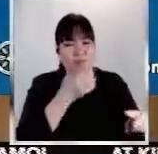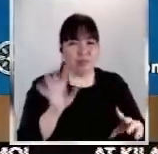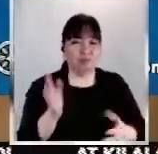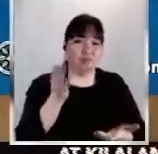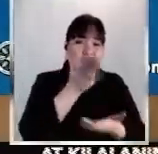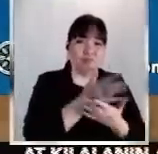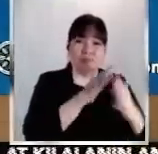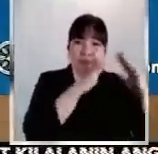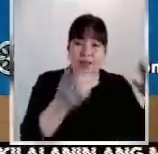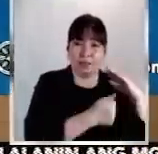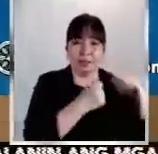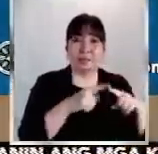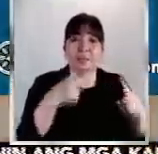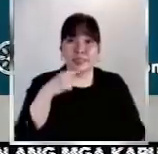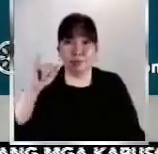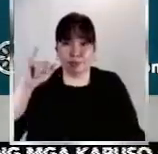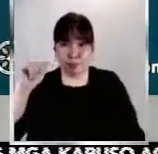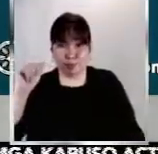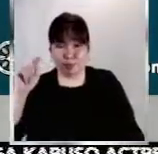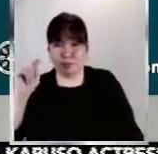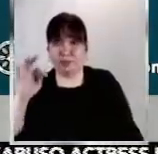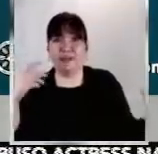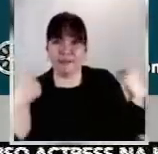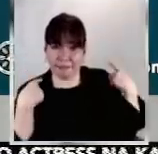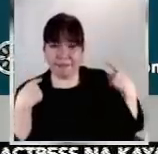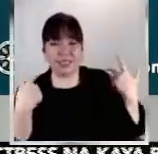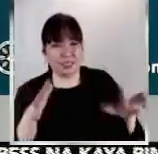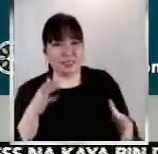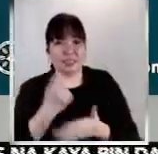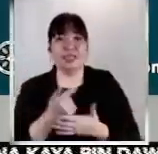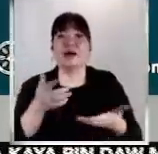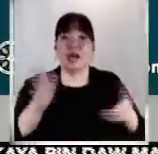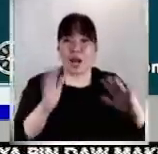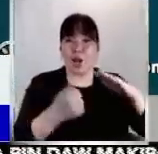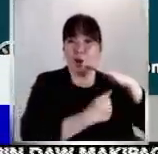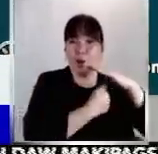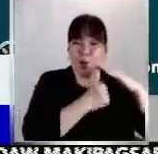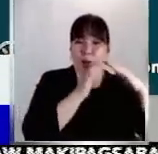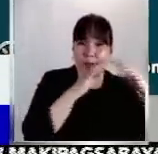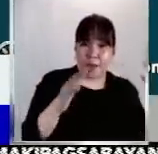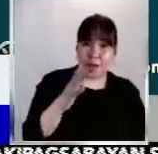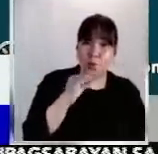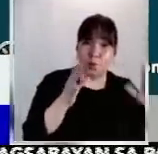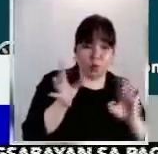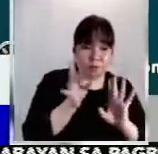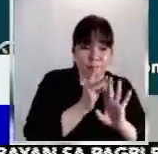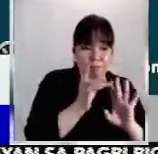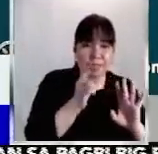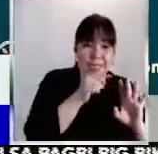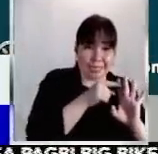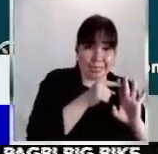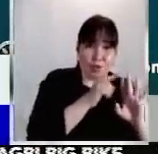may aprobado ng guidelines para dito. Pinayagan ang home quarantine naman ng close contacts ng suspect,